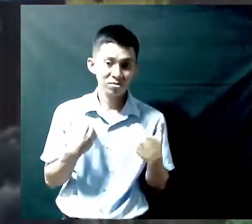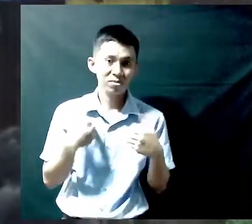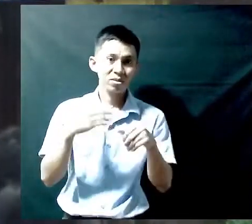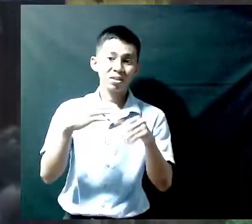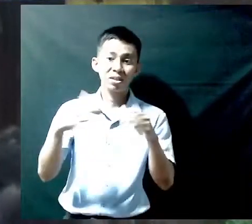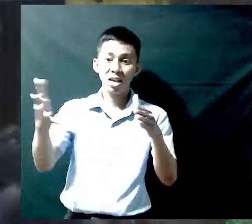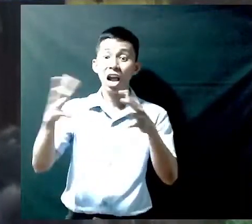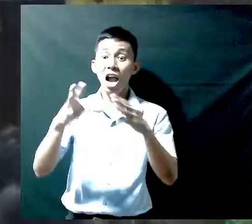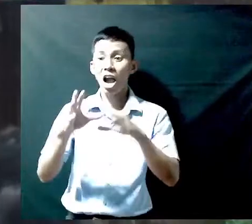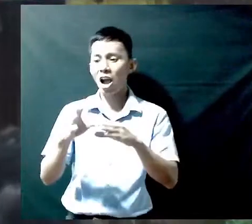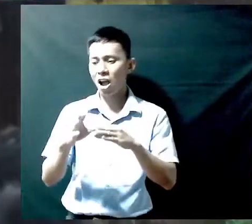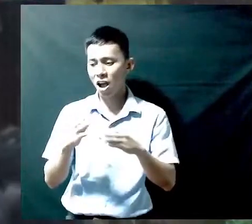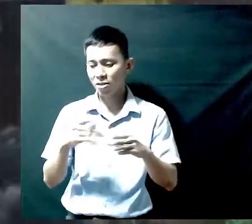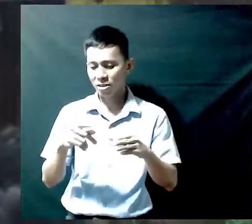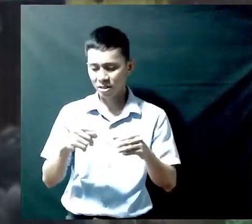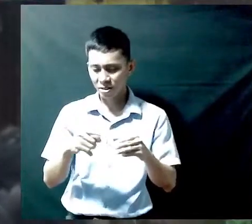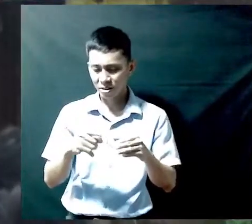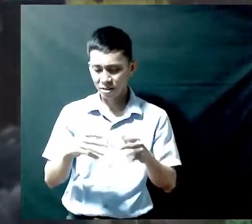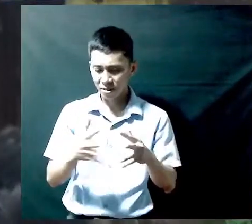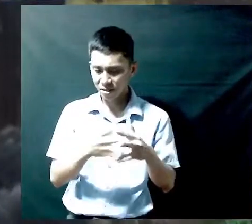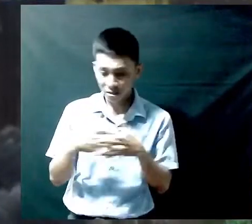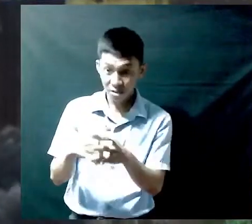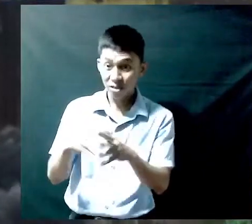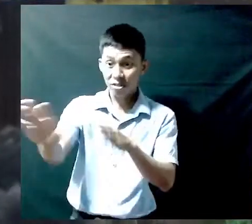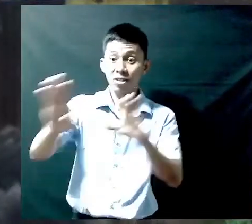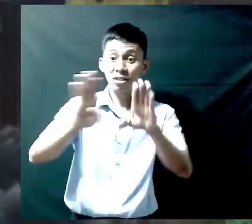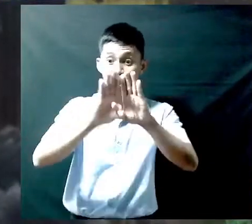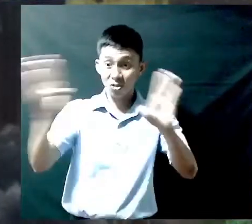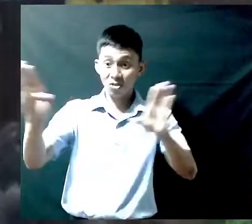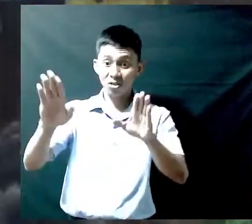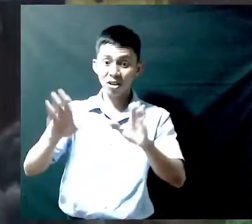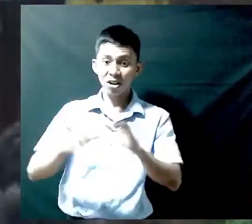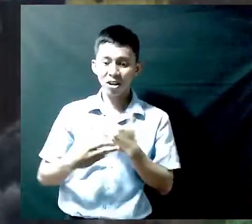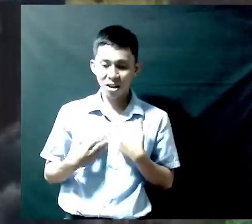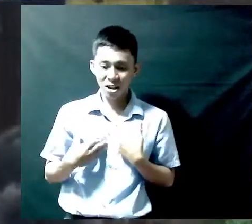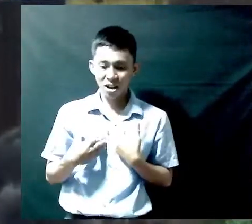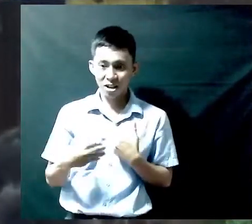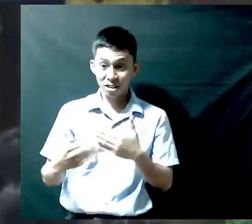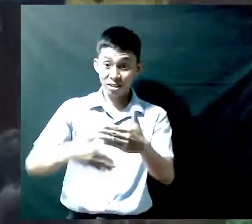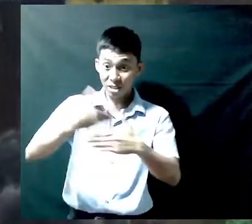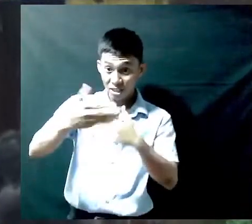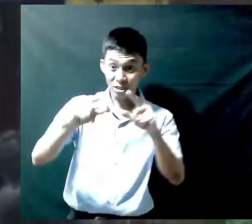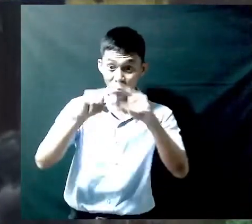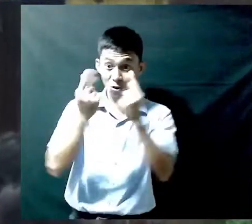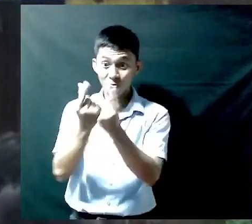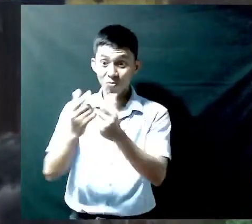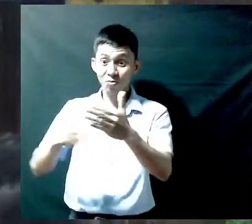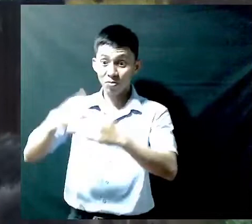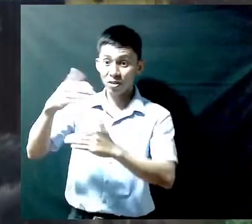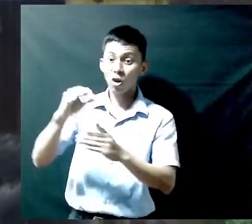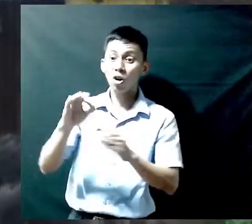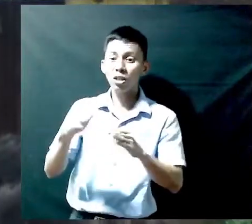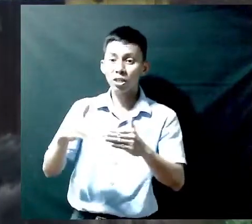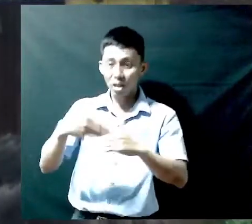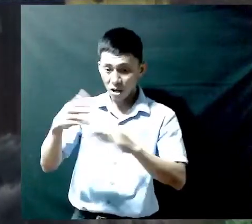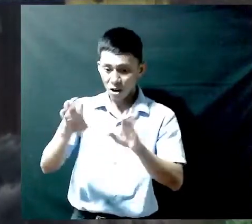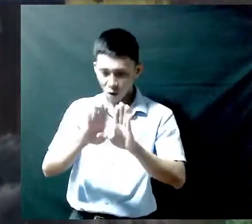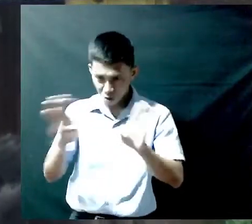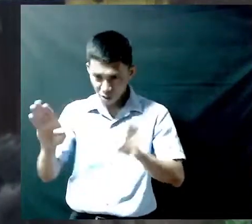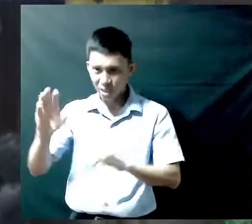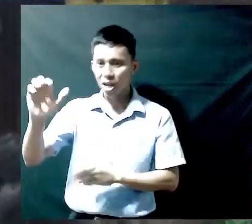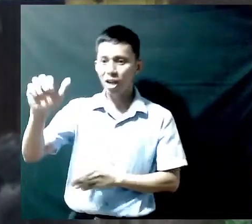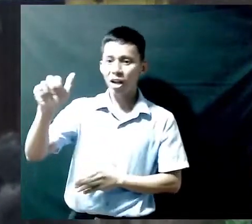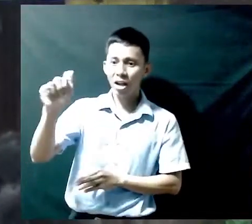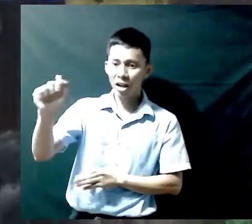Amerika. Ito po, mag-open na kami sa Africa, mag-open na po kami sa Cambodia, tsaka sa Thailand. And we